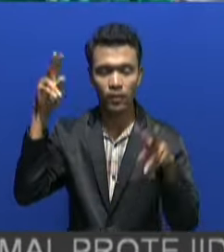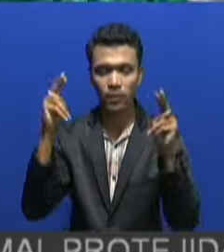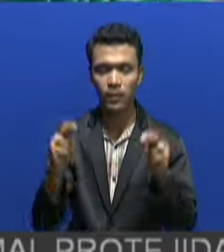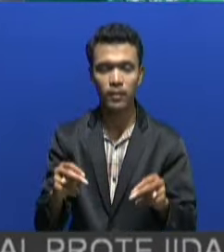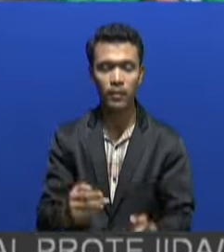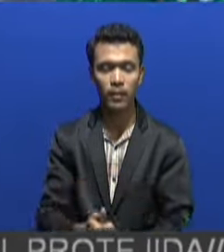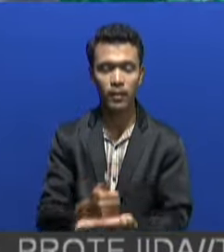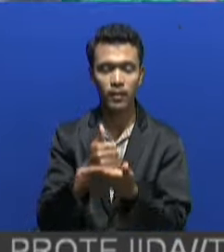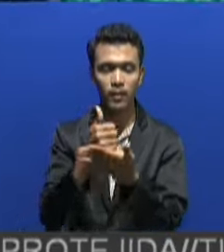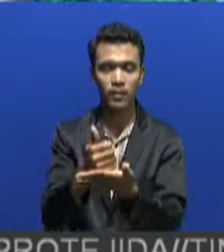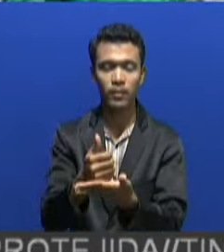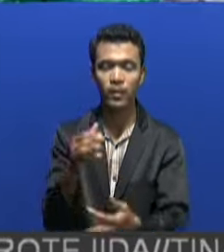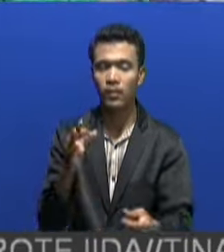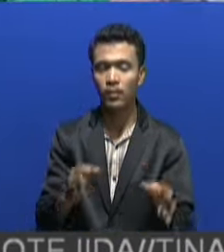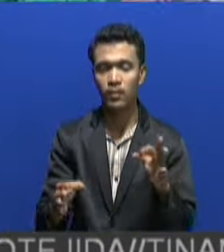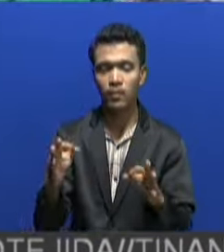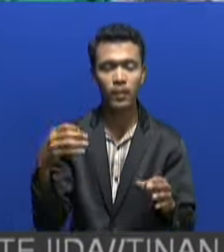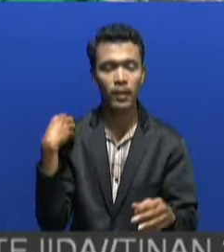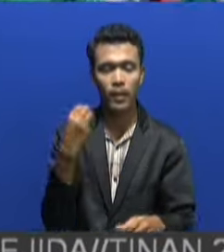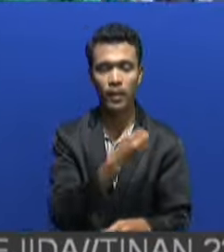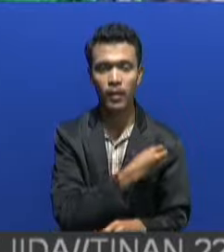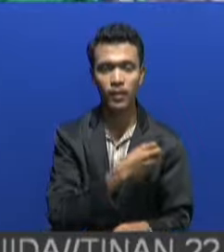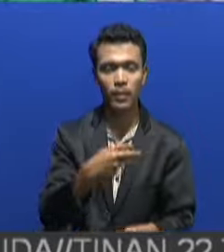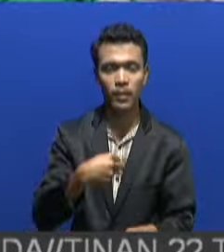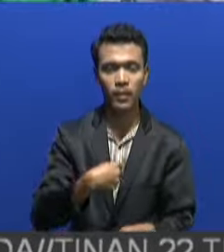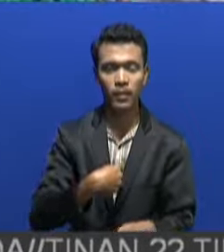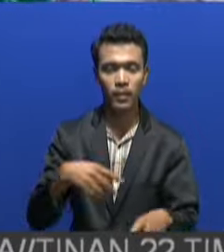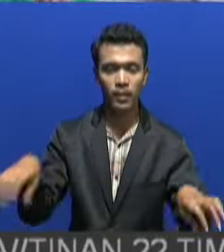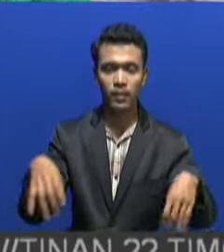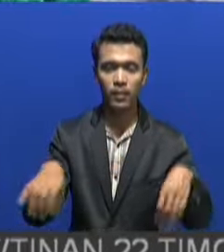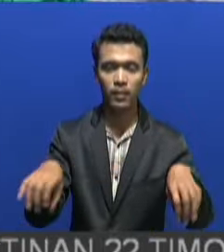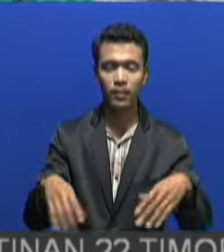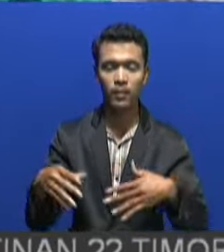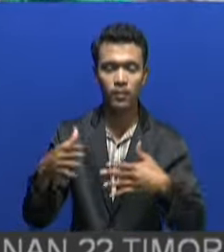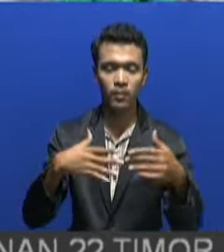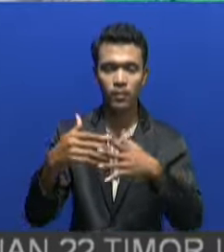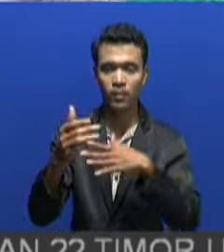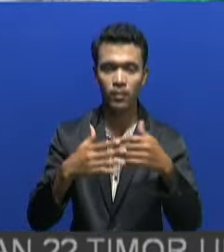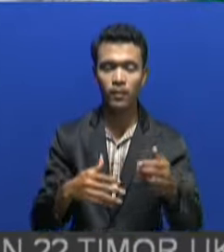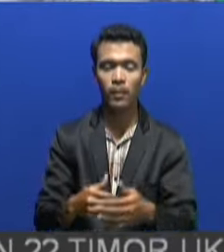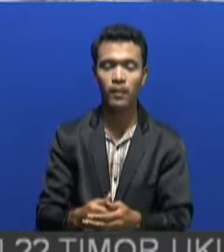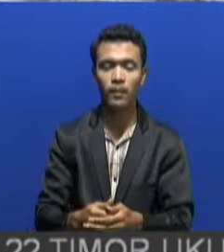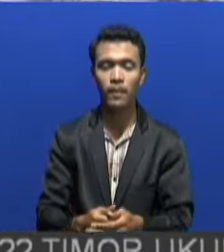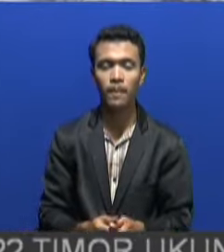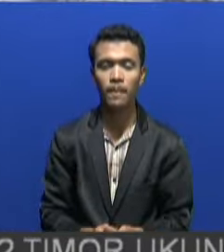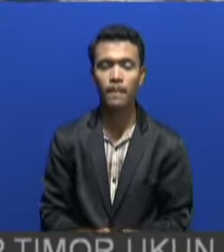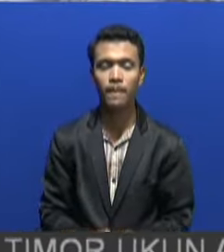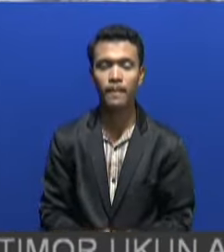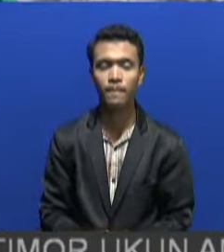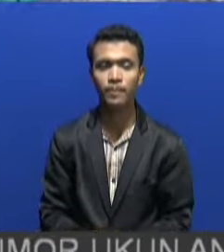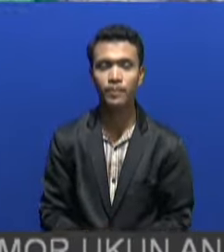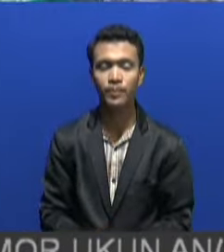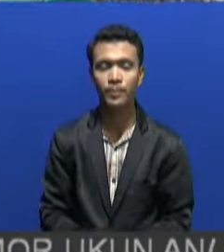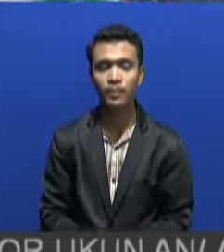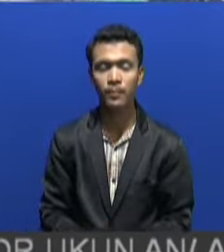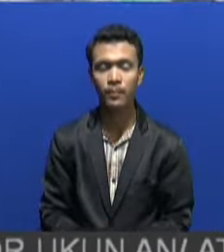malo nebe amina servisu lao normal hela kareta faila hela mas poer sayansene hela Tere